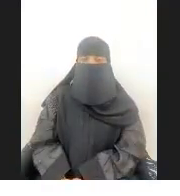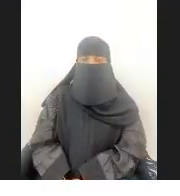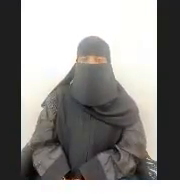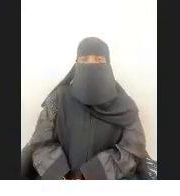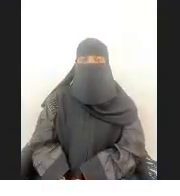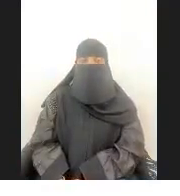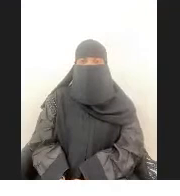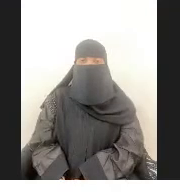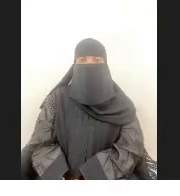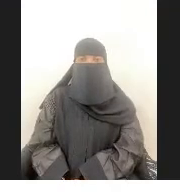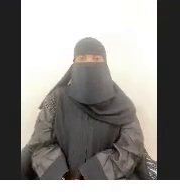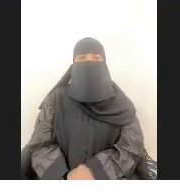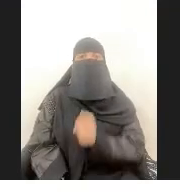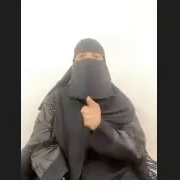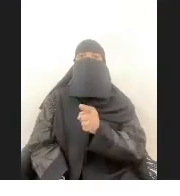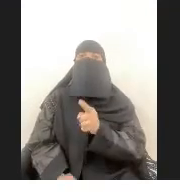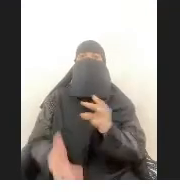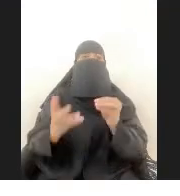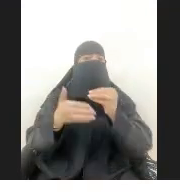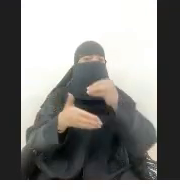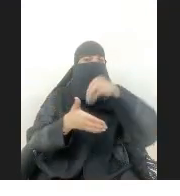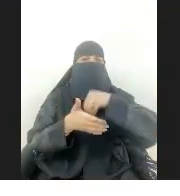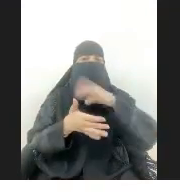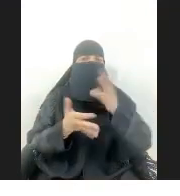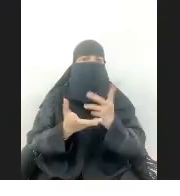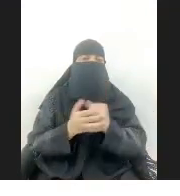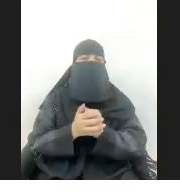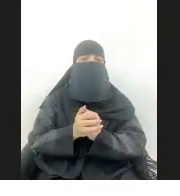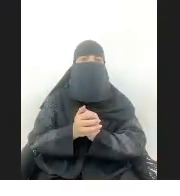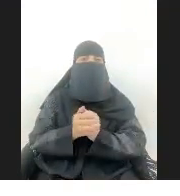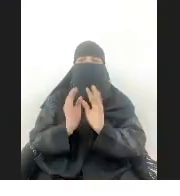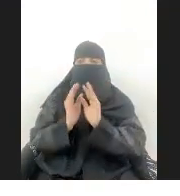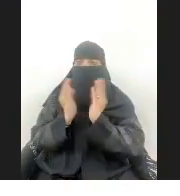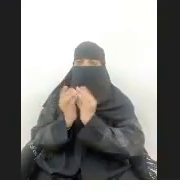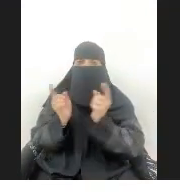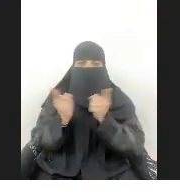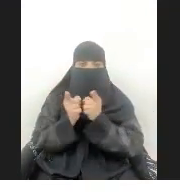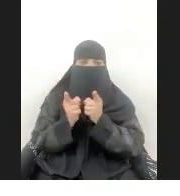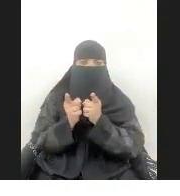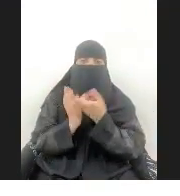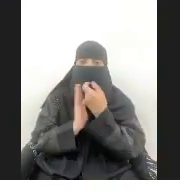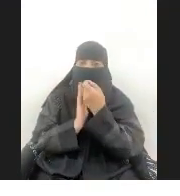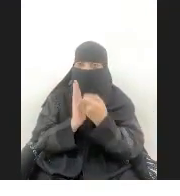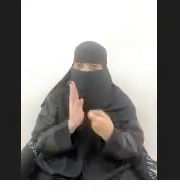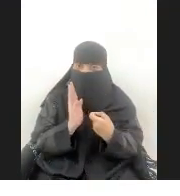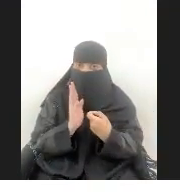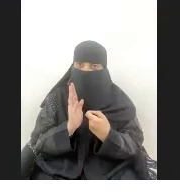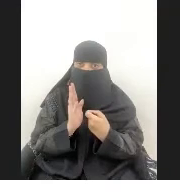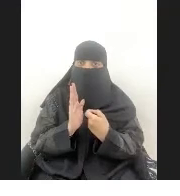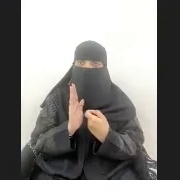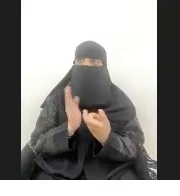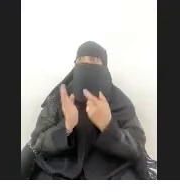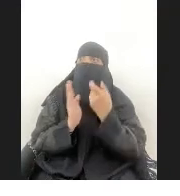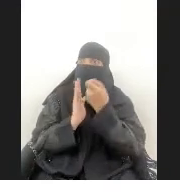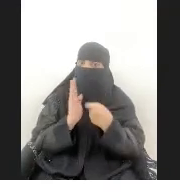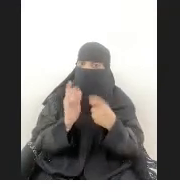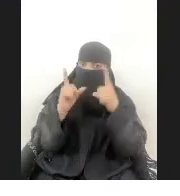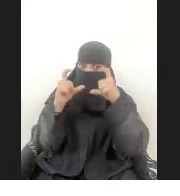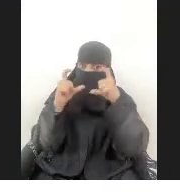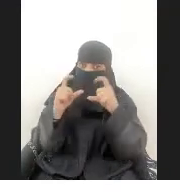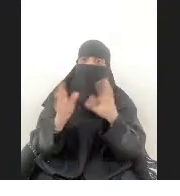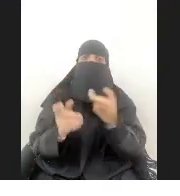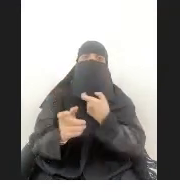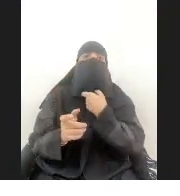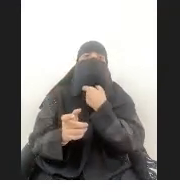طبعا يتضمن دروس قصيرة في شكل مكتوب، سواء مكتوب نصي أو نصي مصور أو حتى صوتي